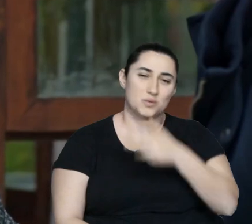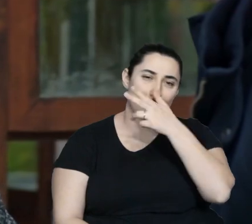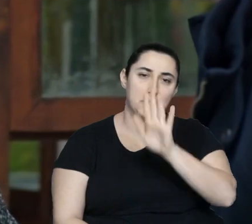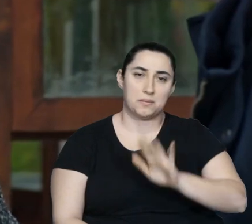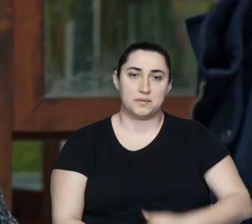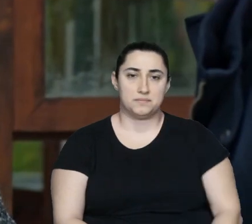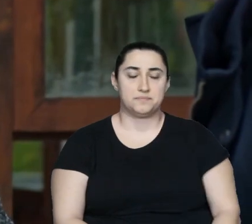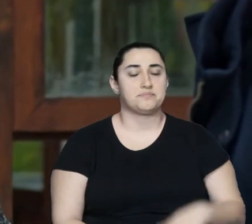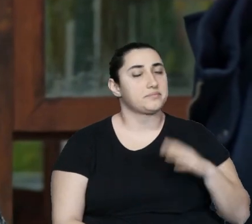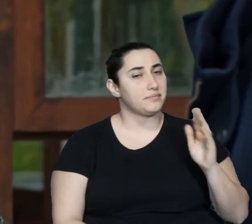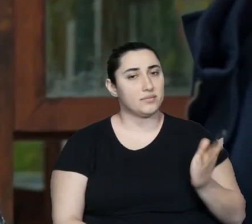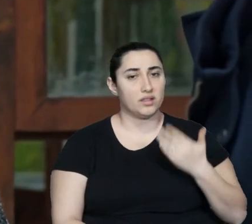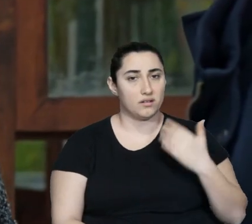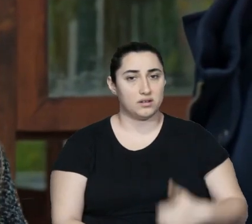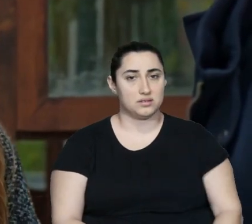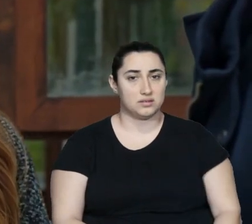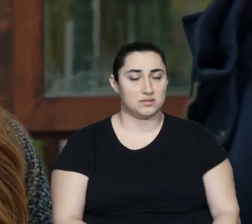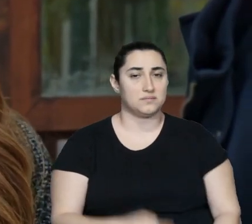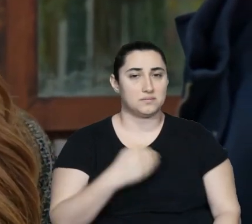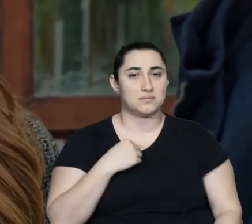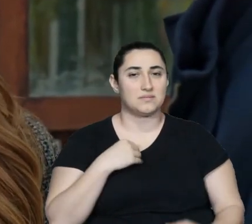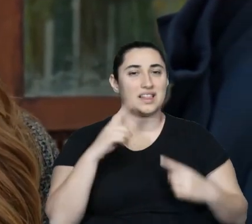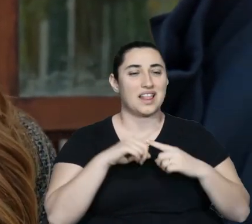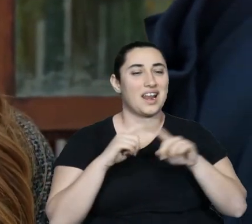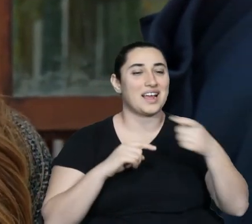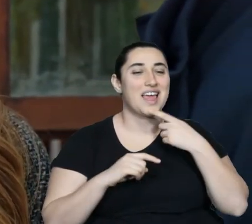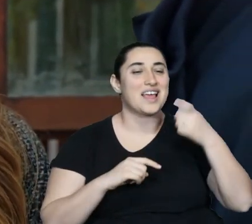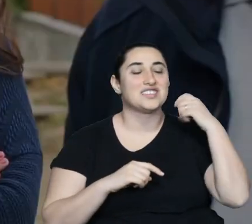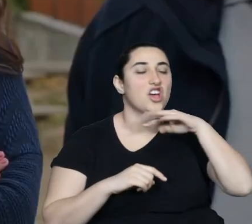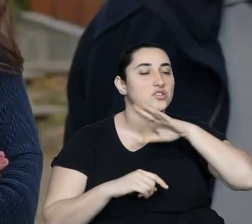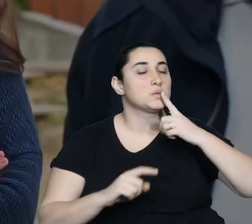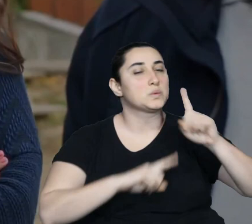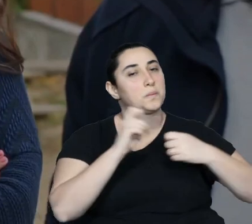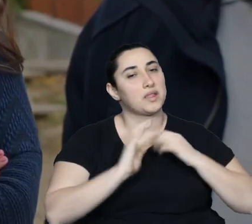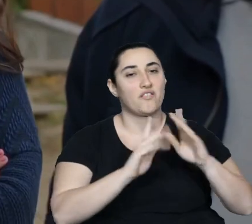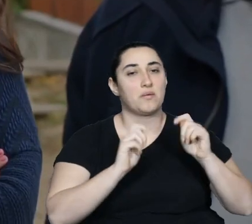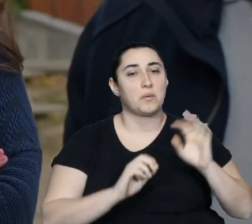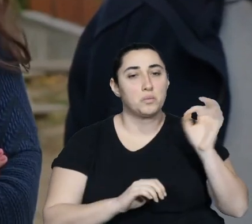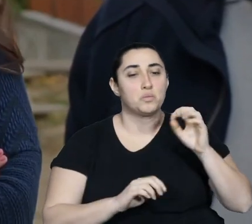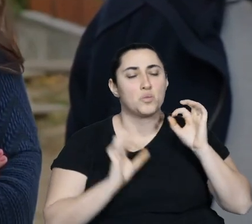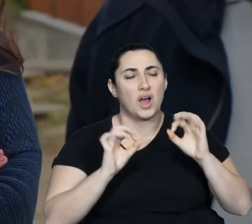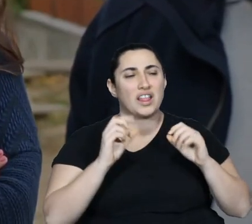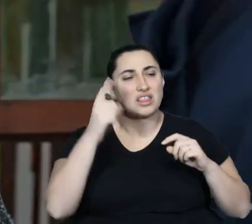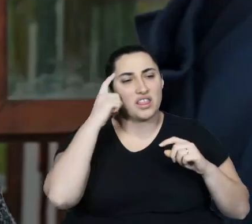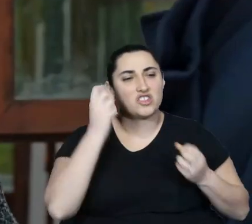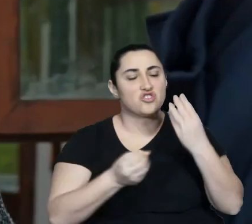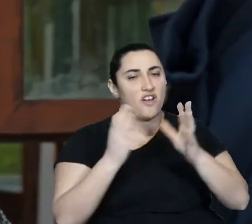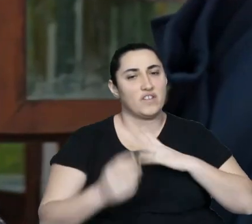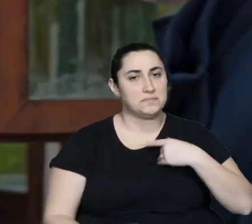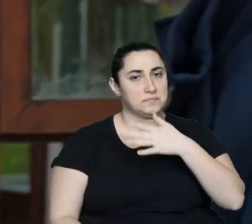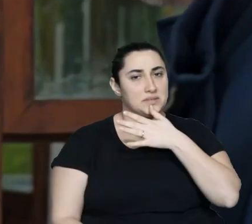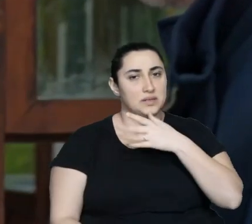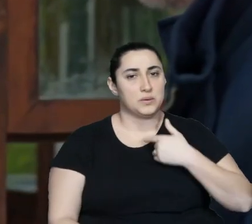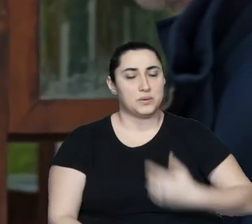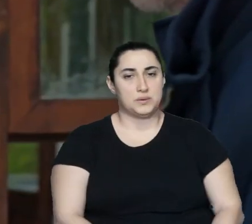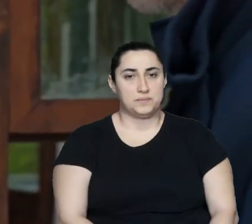bakma sen. Neyse, ben Tarak'ın eskilerine sormaya devam edeyim o zaman. Elbet tanıyan biri vardır amcama. Biliyorum.